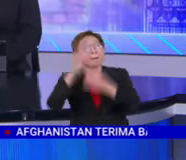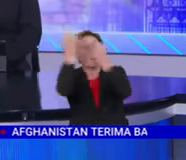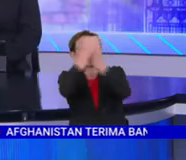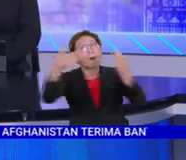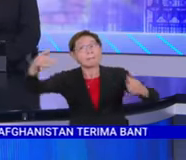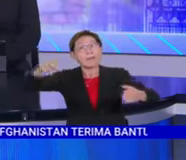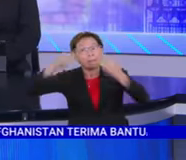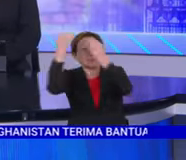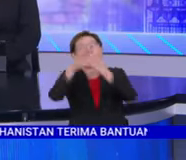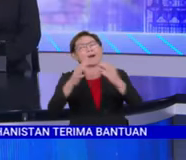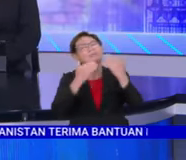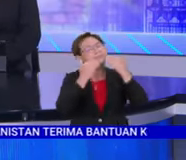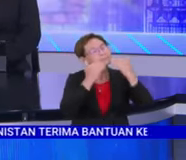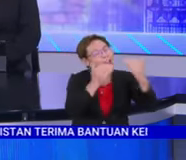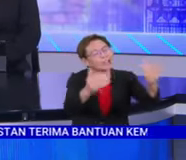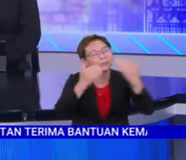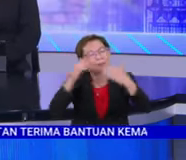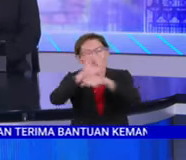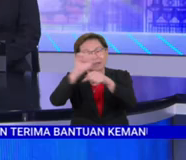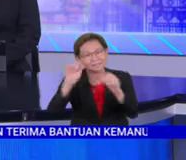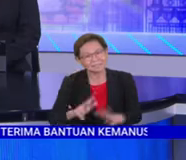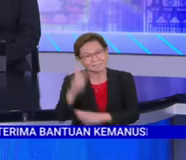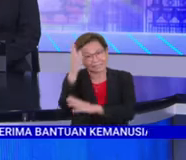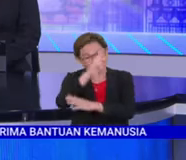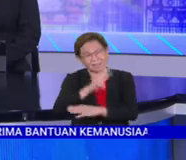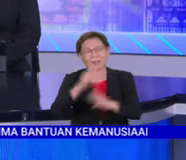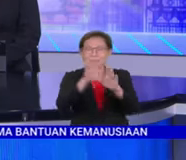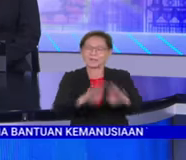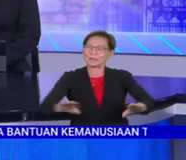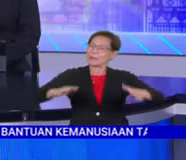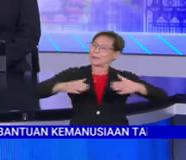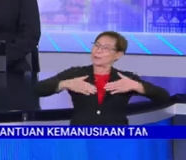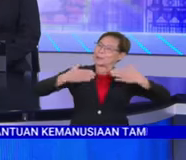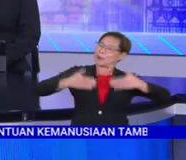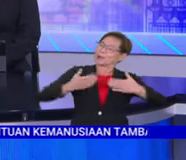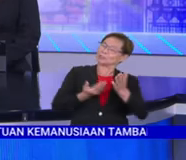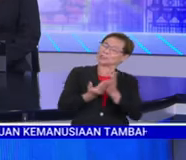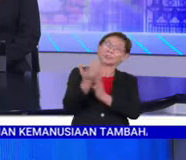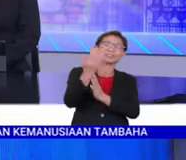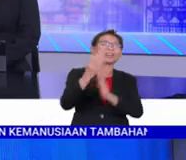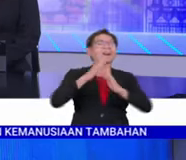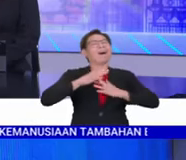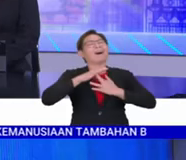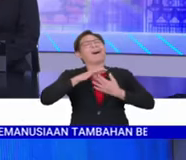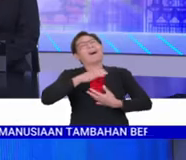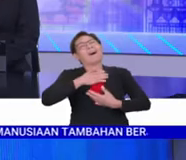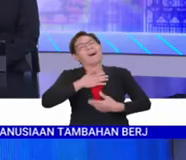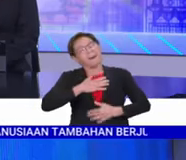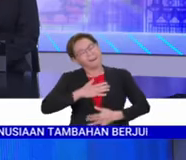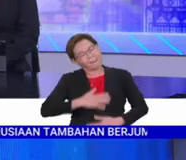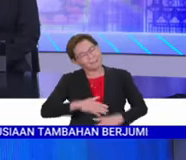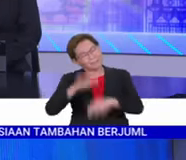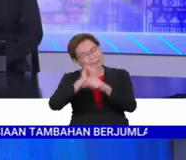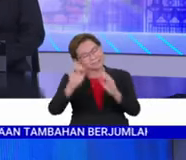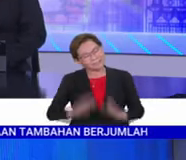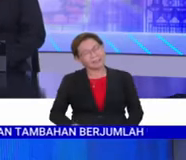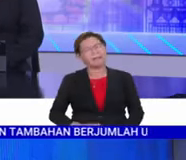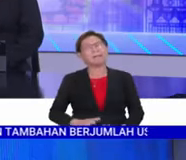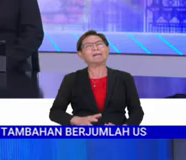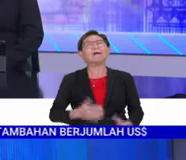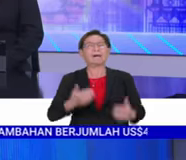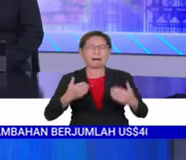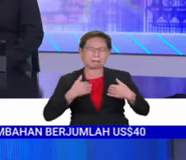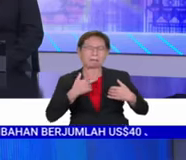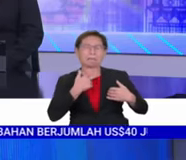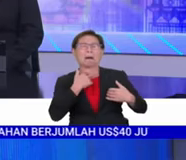Menteri merupakan penghargaan kepada penjawat awam. Berita gembira itu sekaligus memberi kelegaan kepada penjawat awam yang turut terkesan